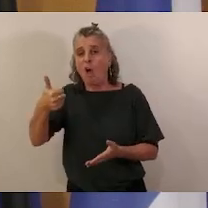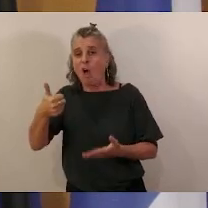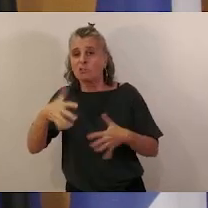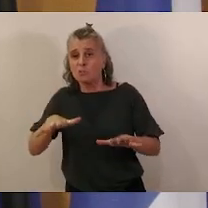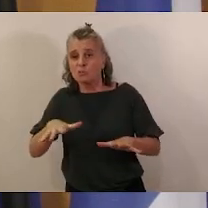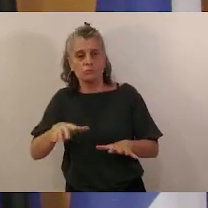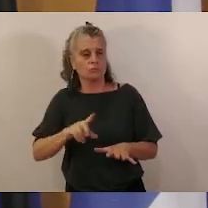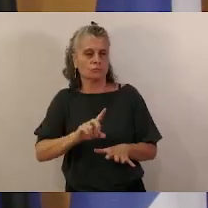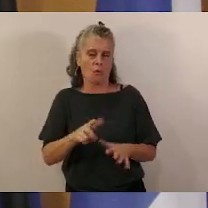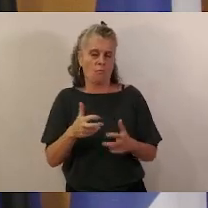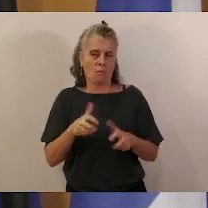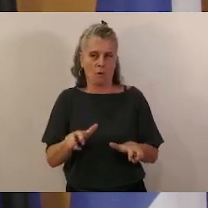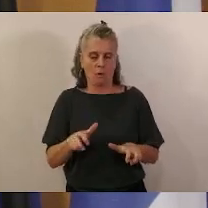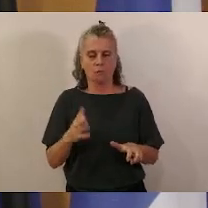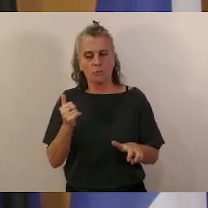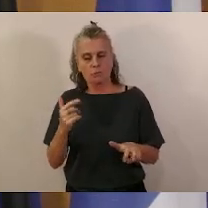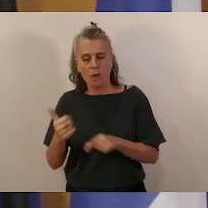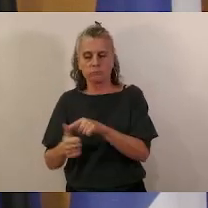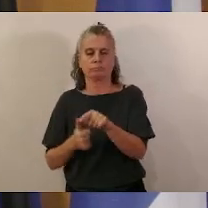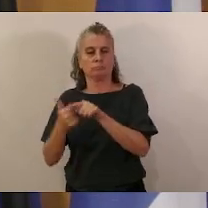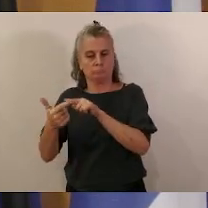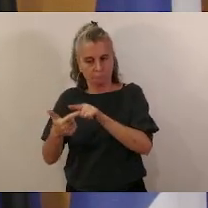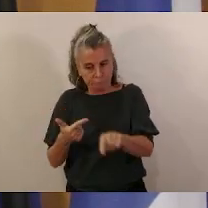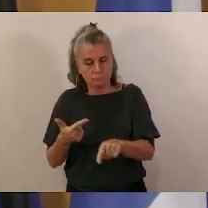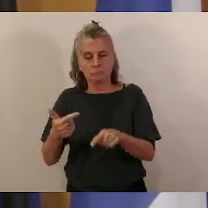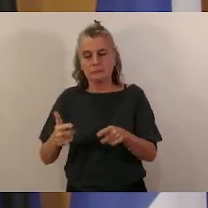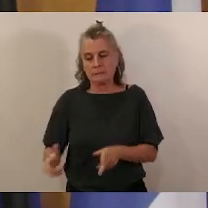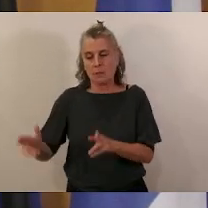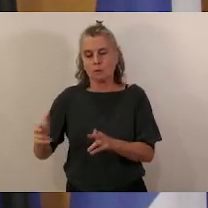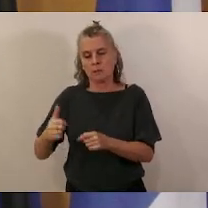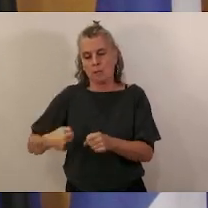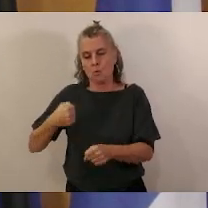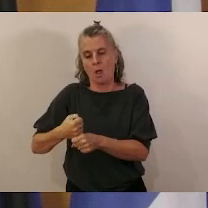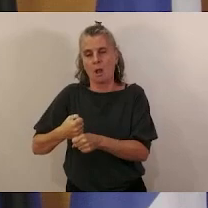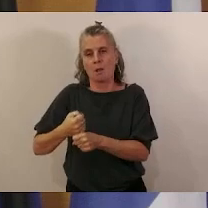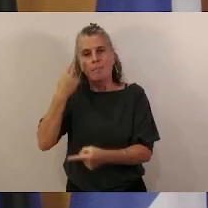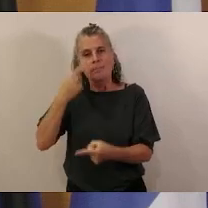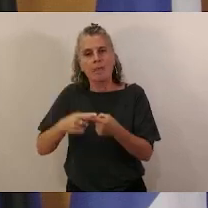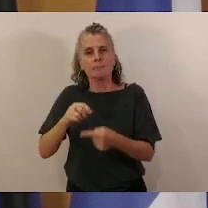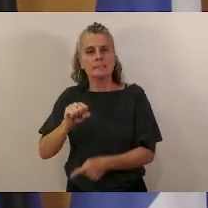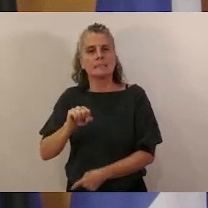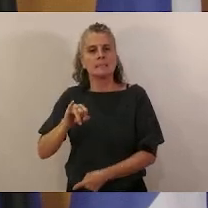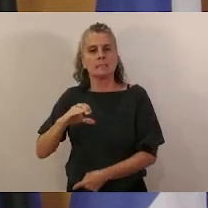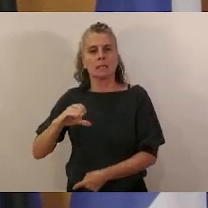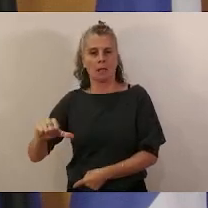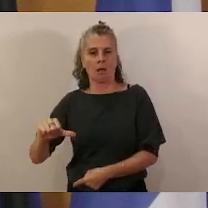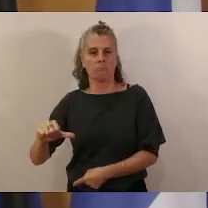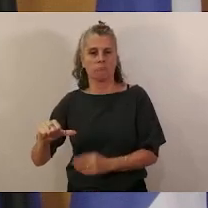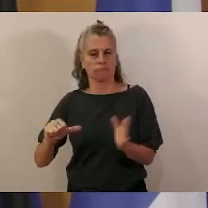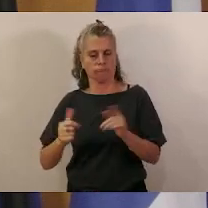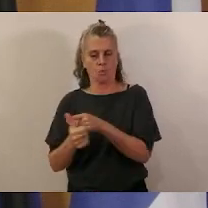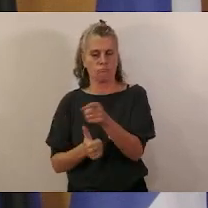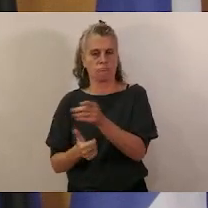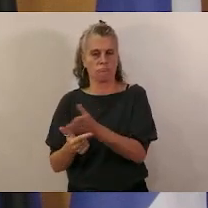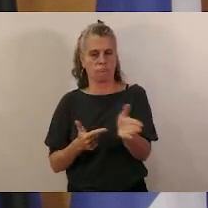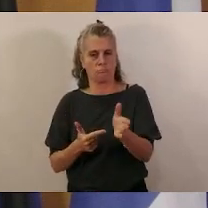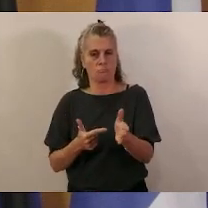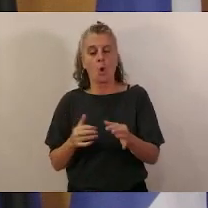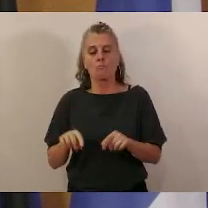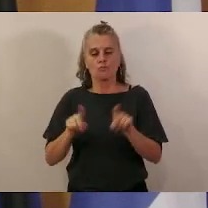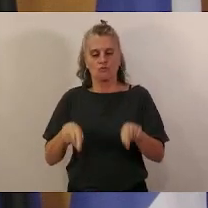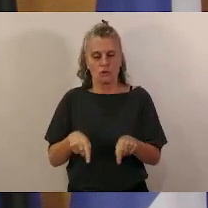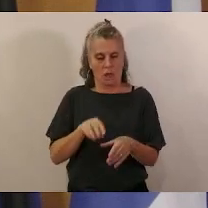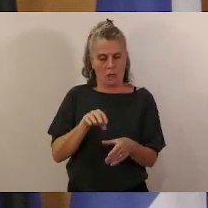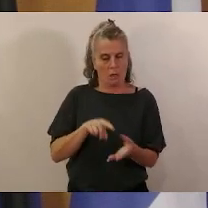on y adjoindra, la séance annuelle sur les 6K. Voilà, comme ça on fera vote du budget